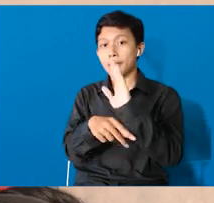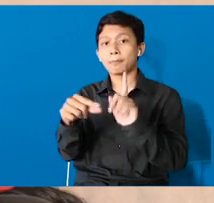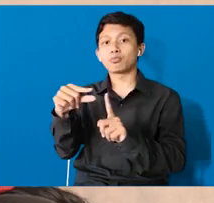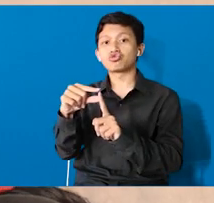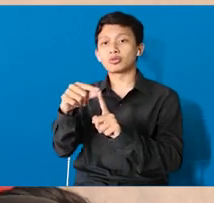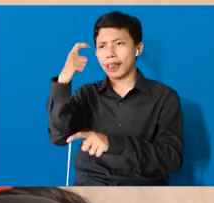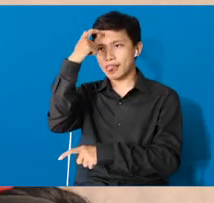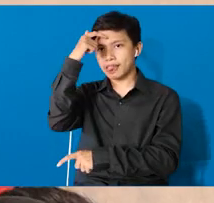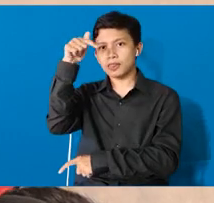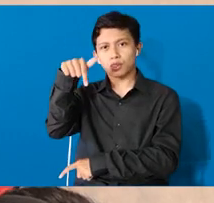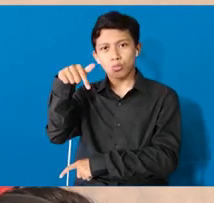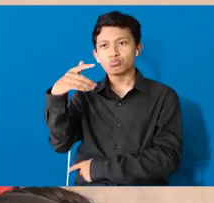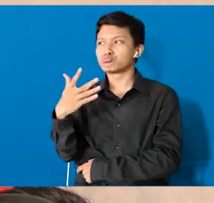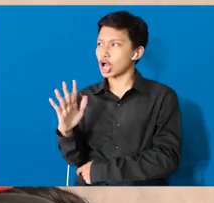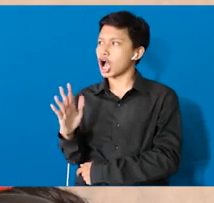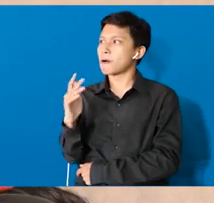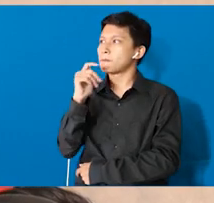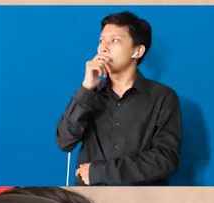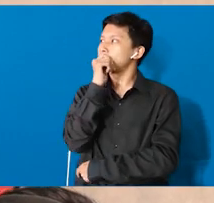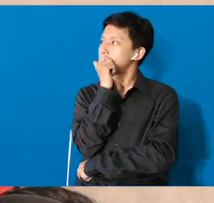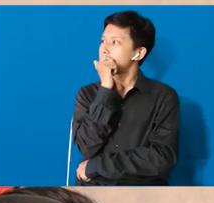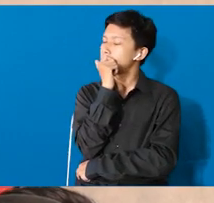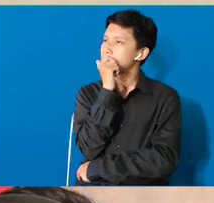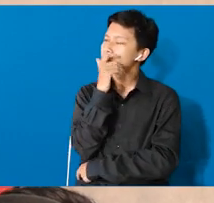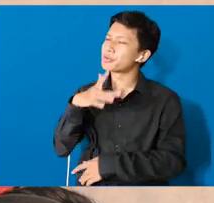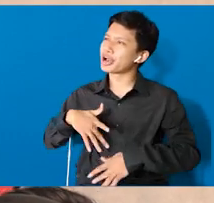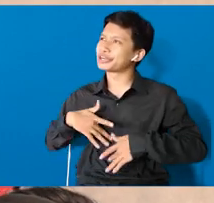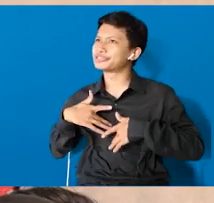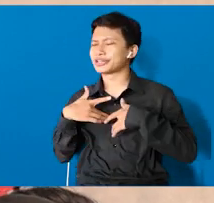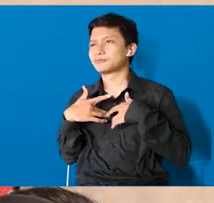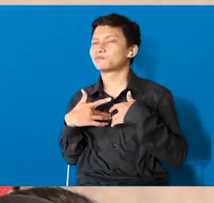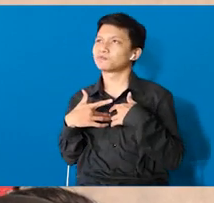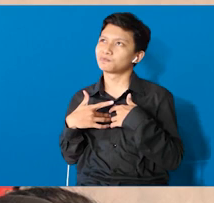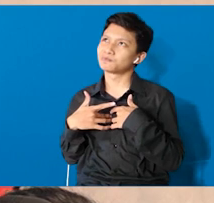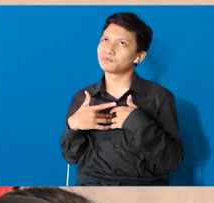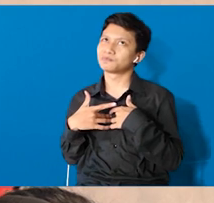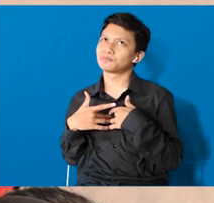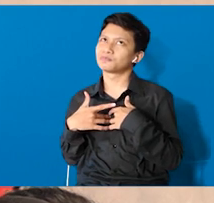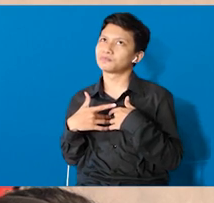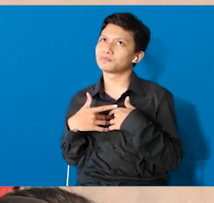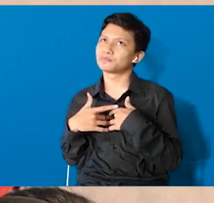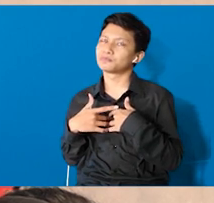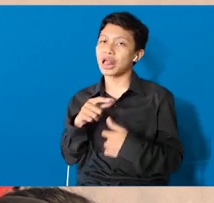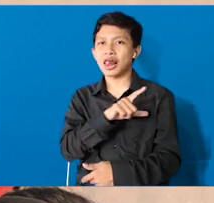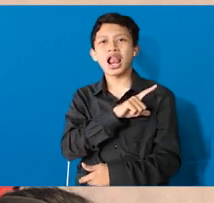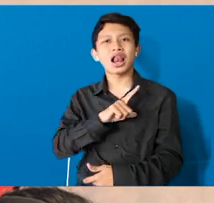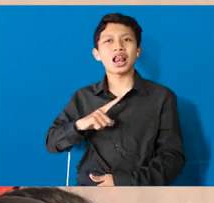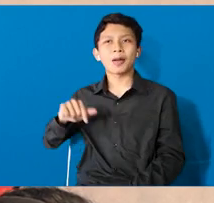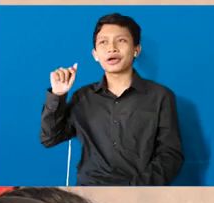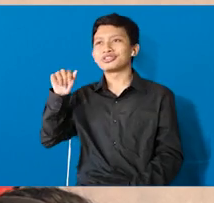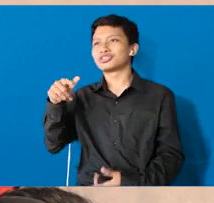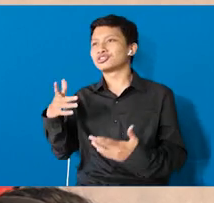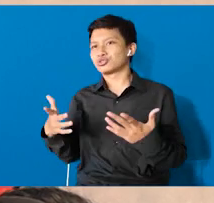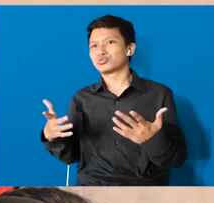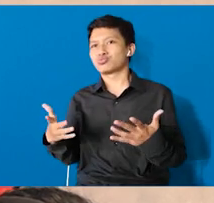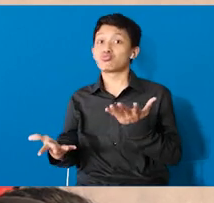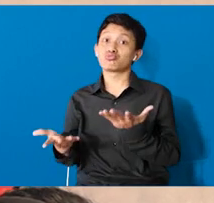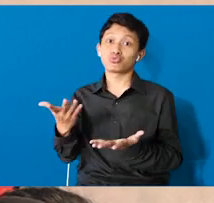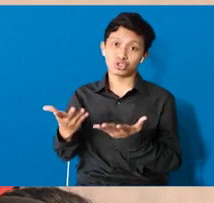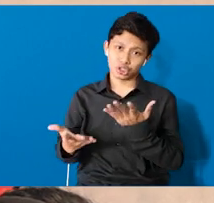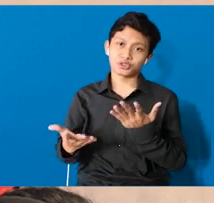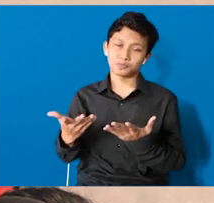Puskesmas, jujur saja kami dan teman merasa lebih berarti. Kenapa? Yang selama ini kita ibaratnya ki nek